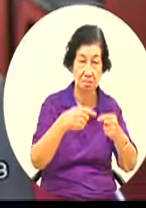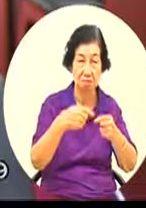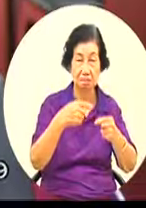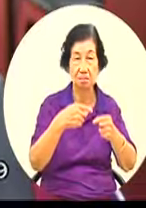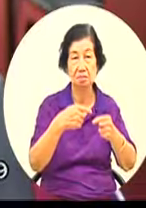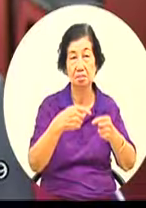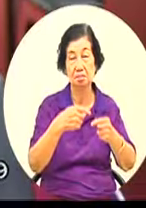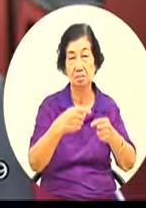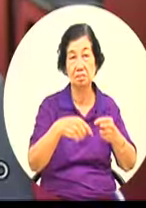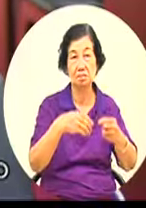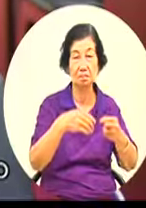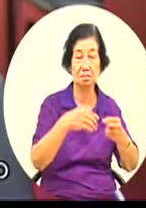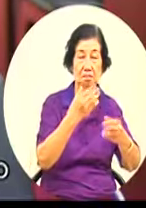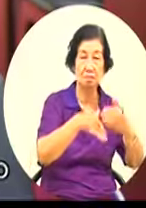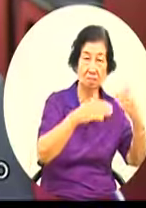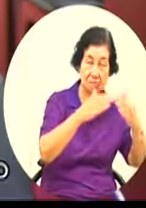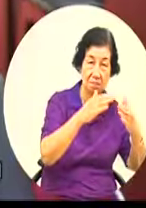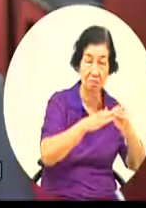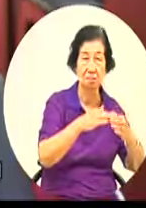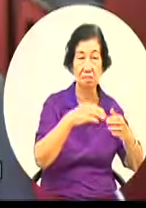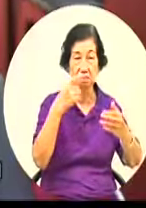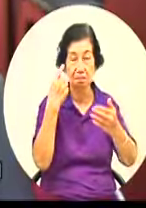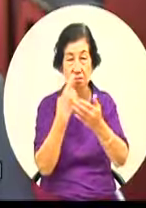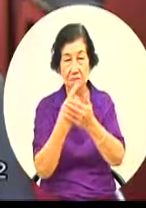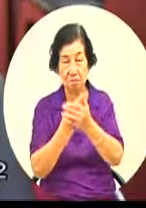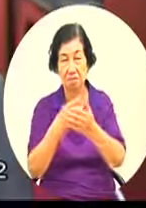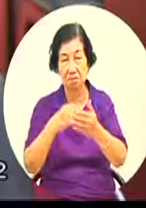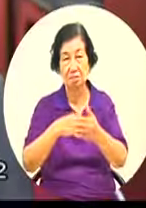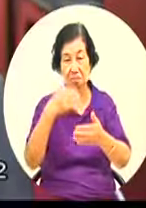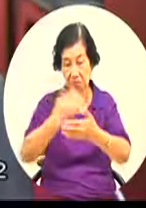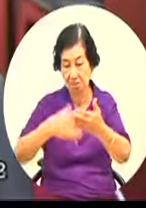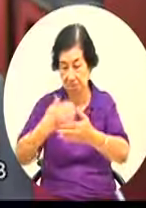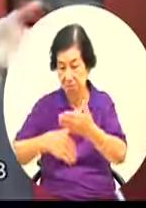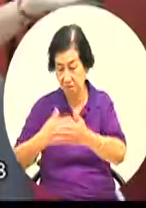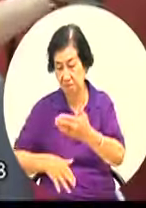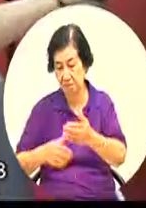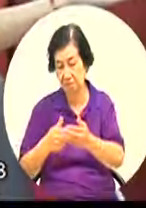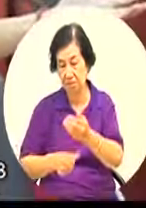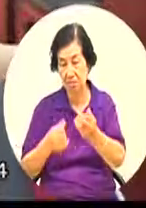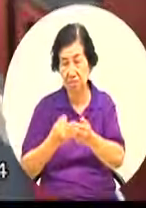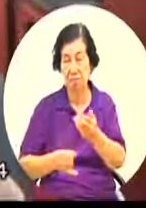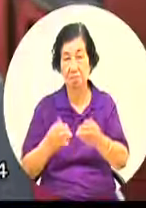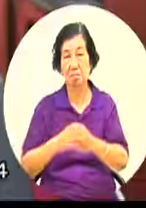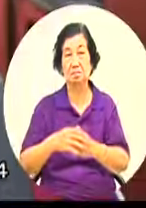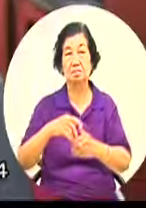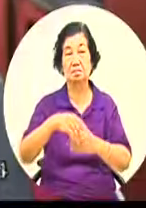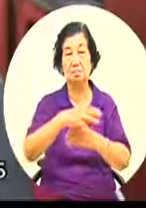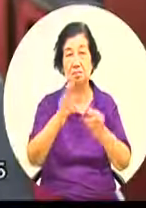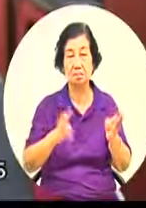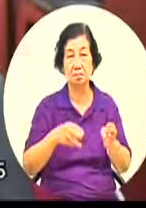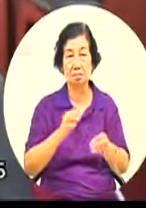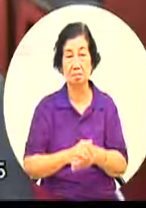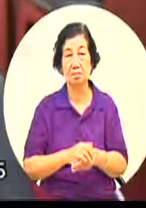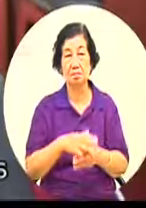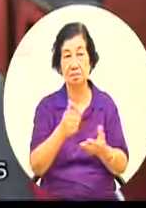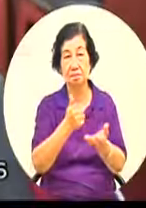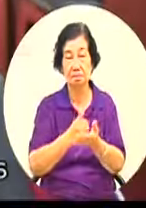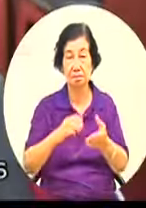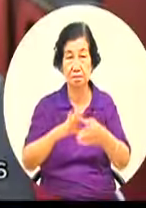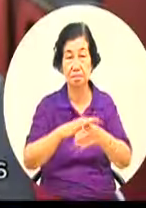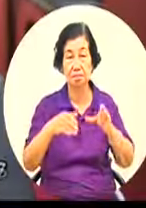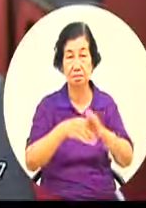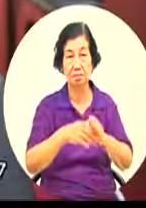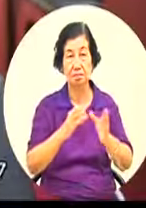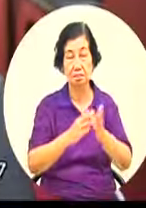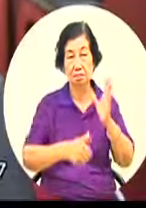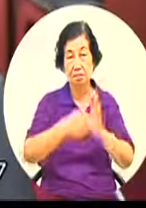减班，招不到生，没有招到桌，所以。你觉得有没有需要让大家去公平哦？那是不是请文化局局长帮忙回答我